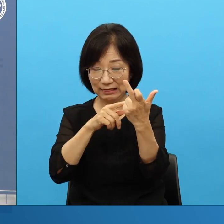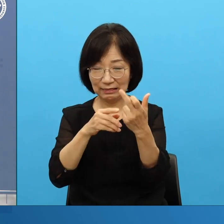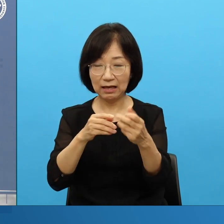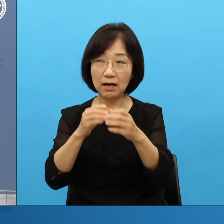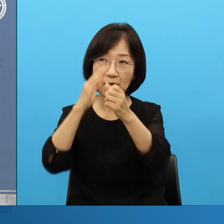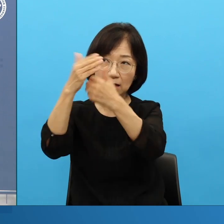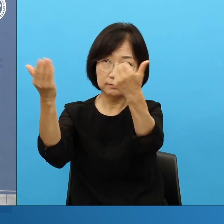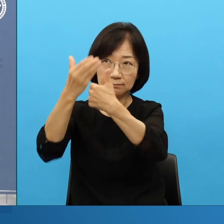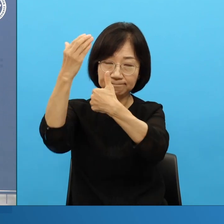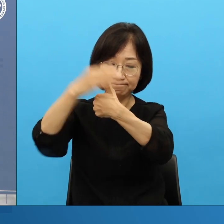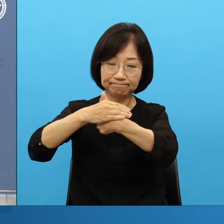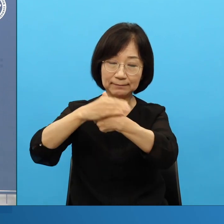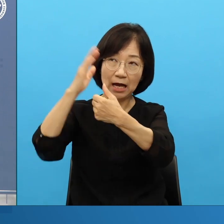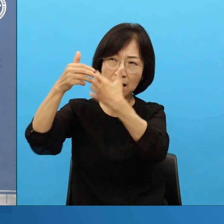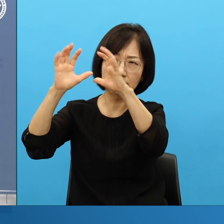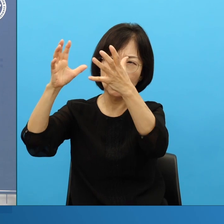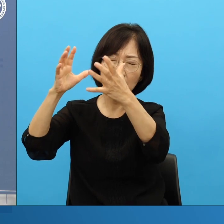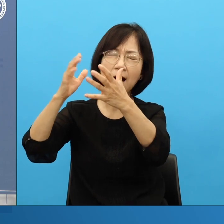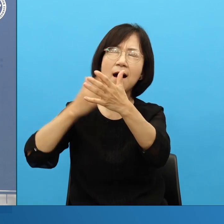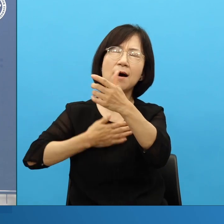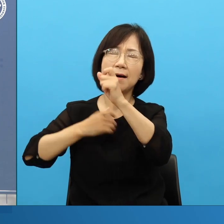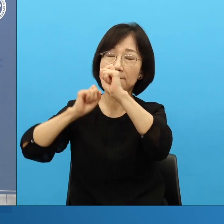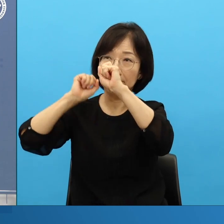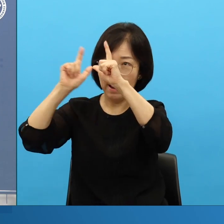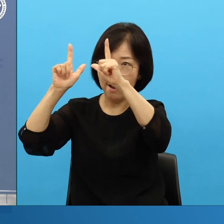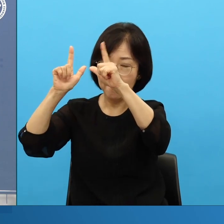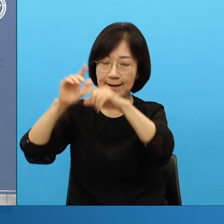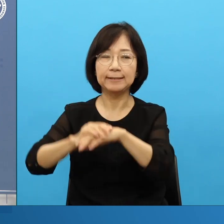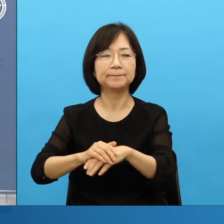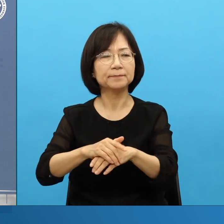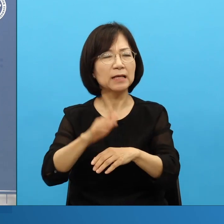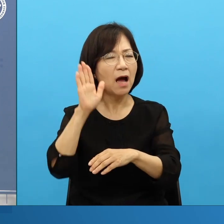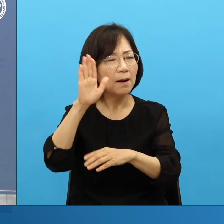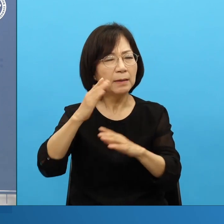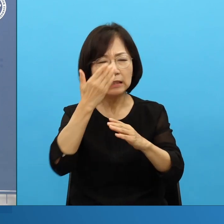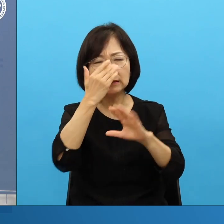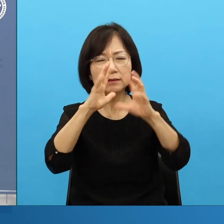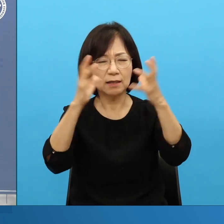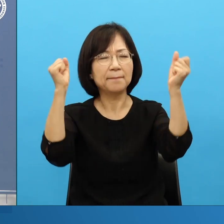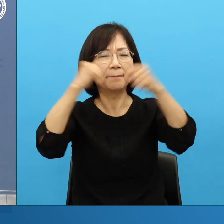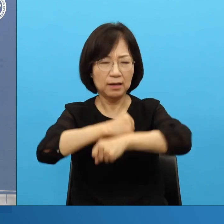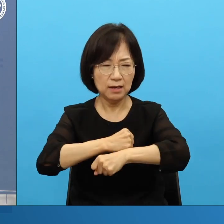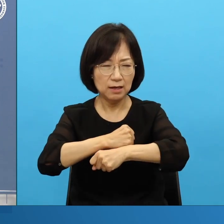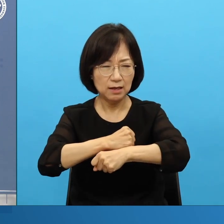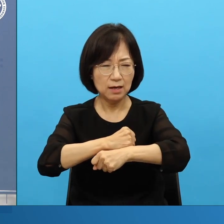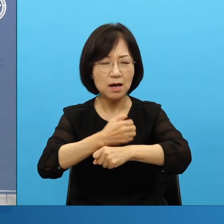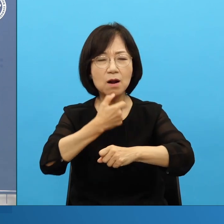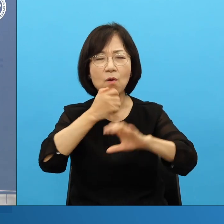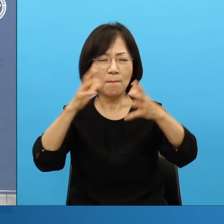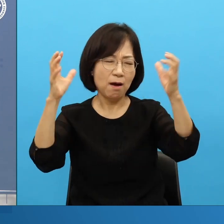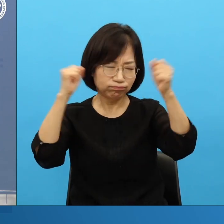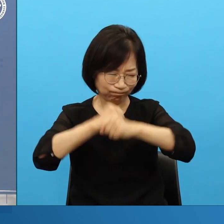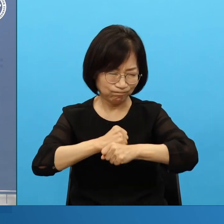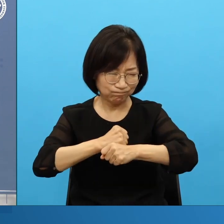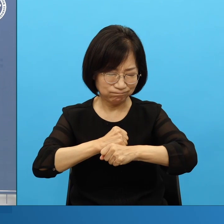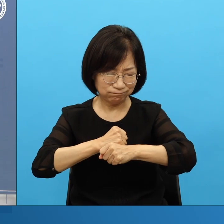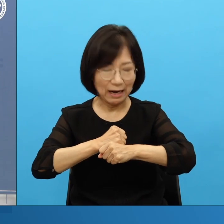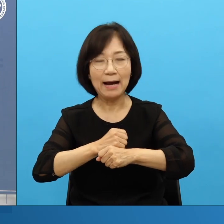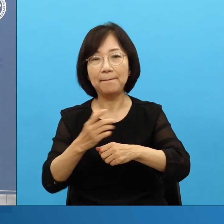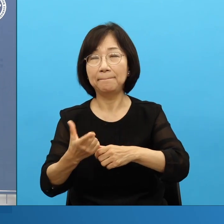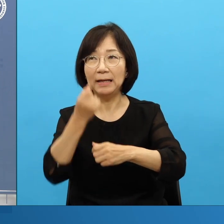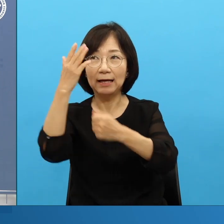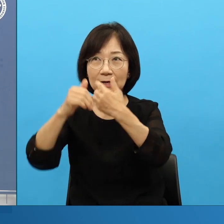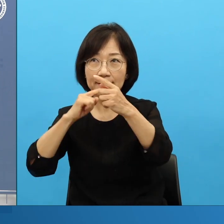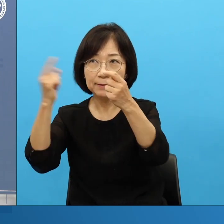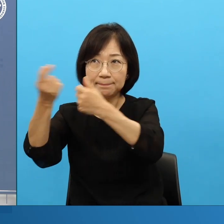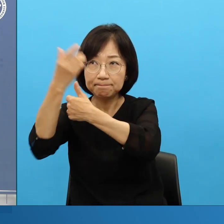to the kingdom 그래서 of God. 이스라엘 나라 로마 곧 망합니다. 빨리 가서 이 복음을 전해라. And so Israelites, the Rome will 그 completely 미션을 come 알고 to 있는 destruction. 사람이. So we have to hurry